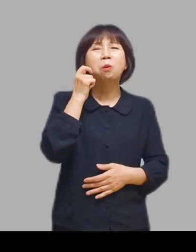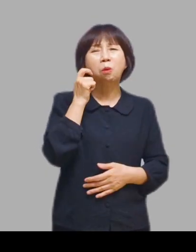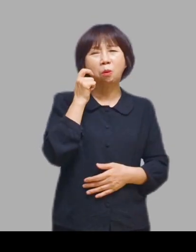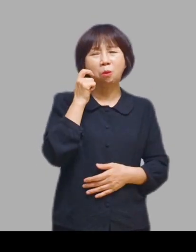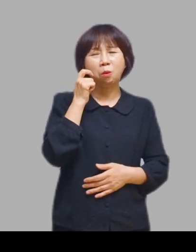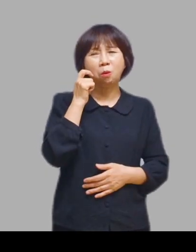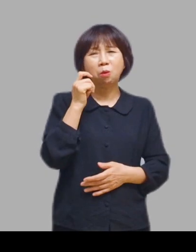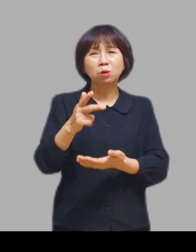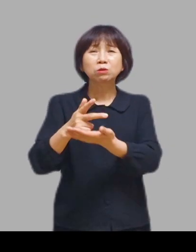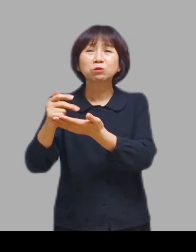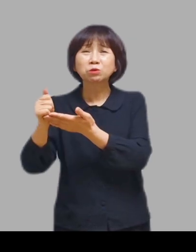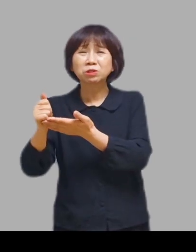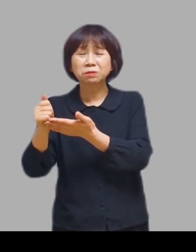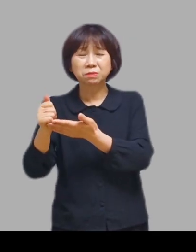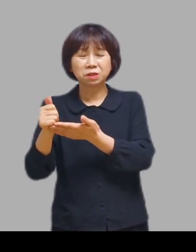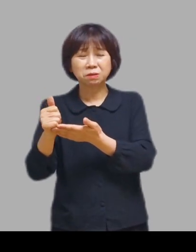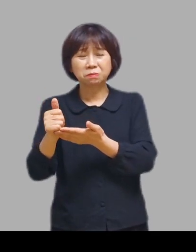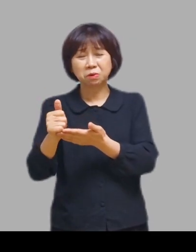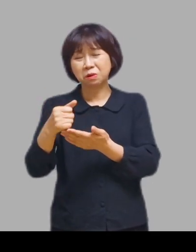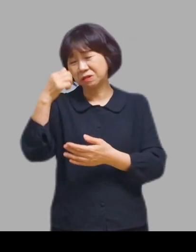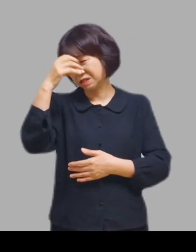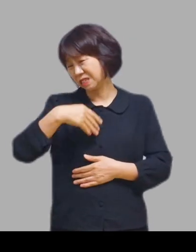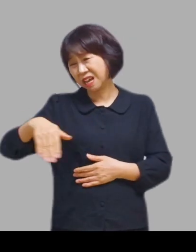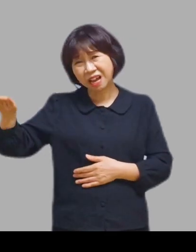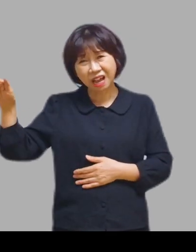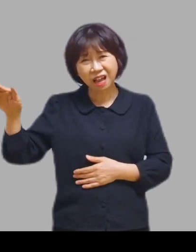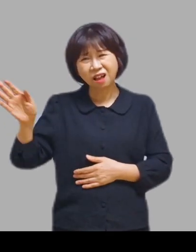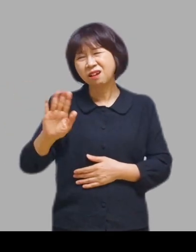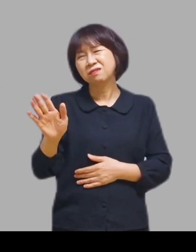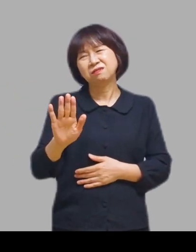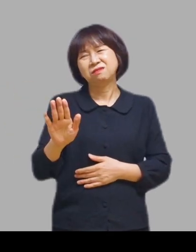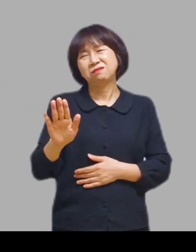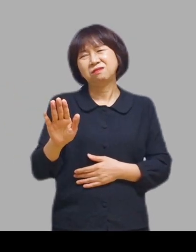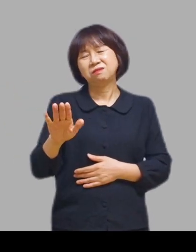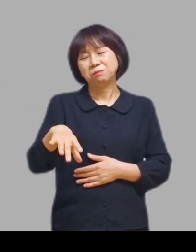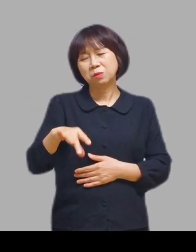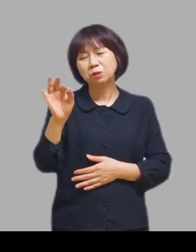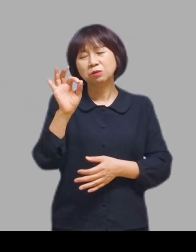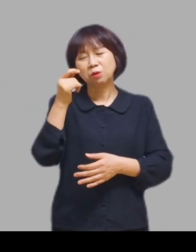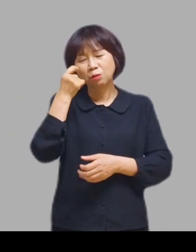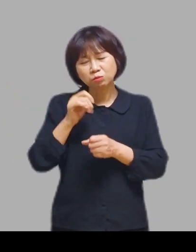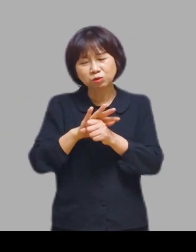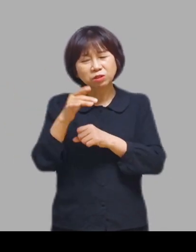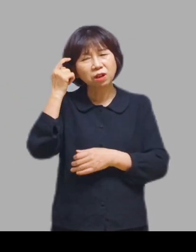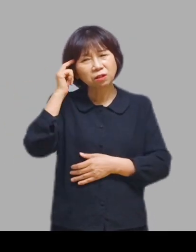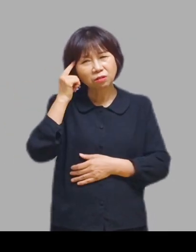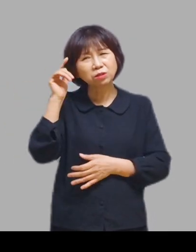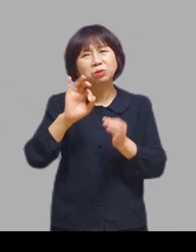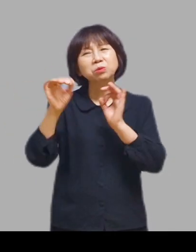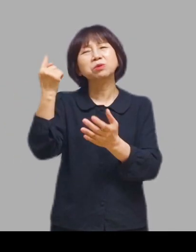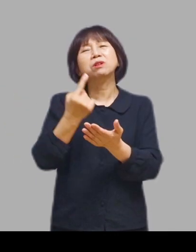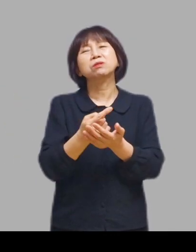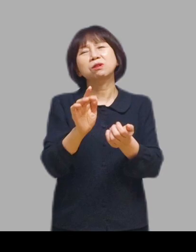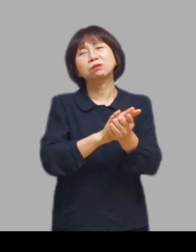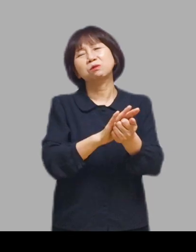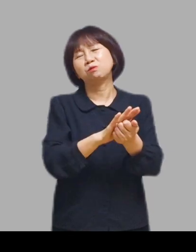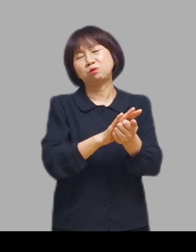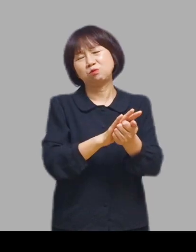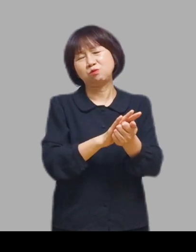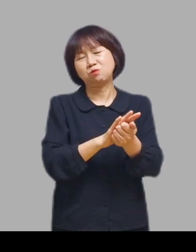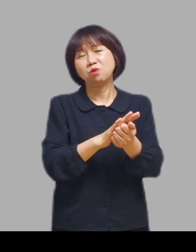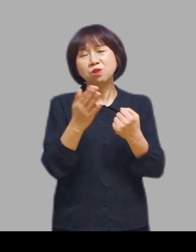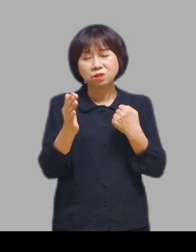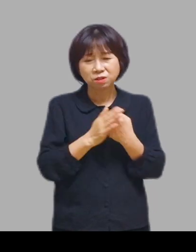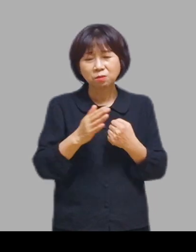외면하셨을까요? 아니죠. 외면하지 않으셨어요. 주님이 먼저 우리를 긍휼히 여기시기에 우리도 또 다른 사람을